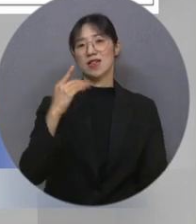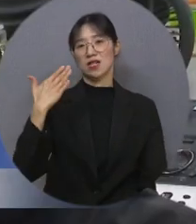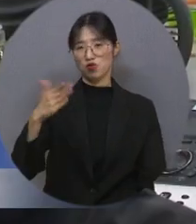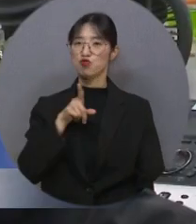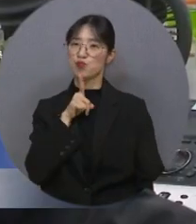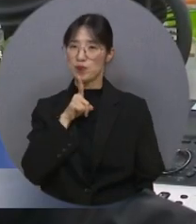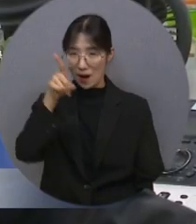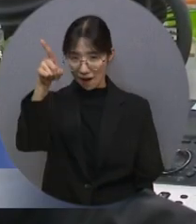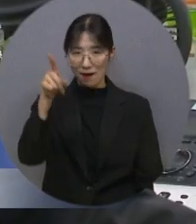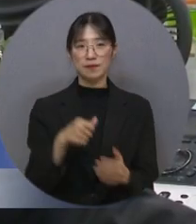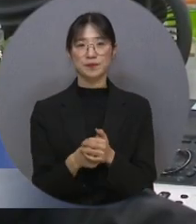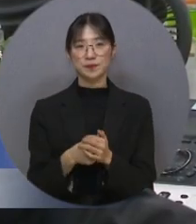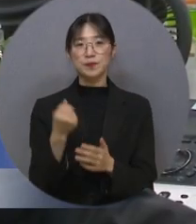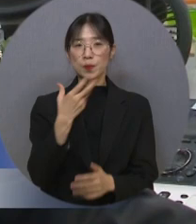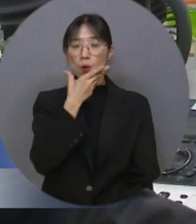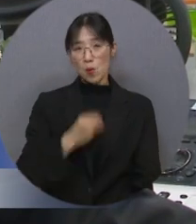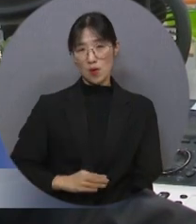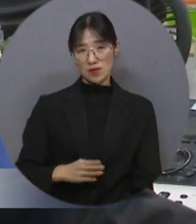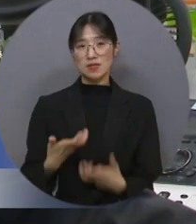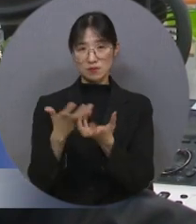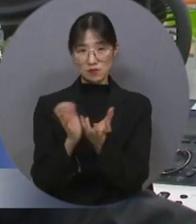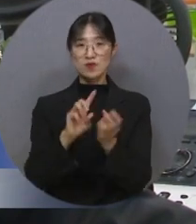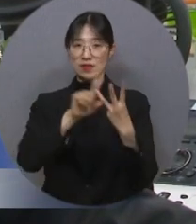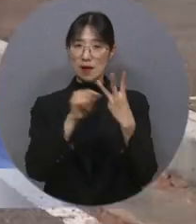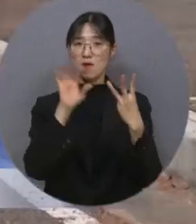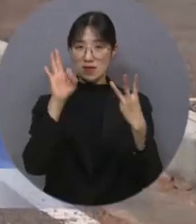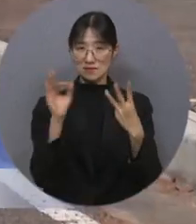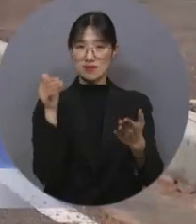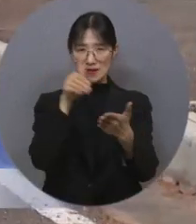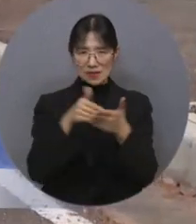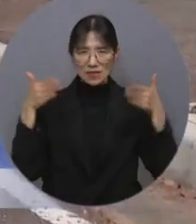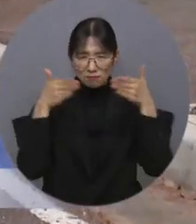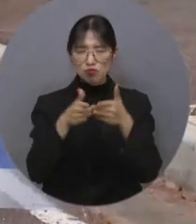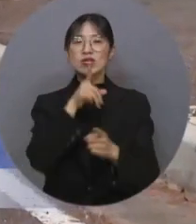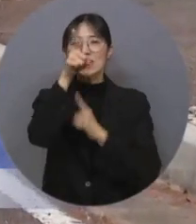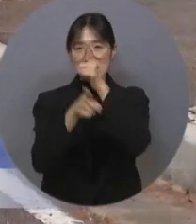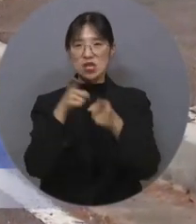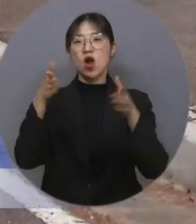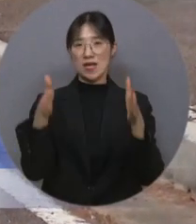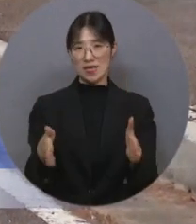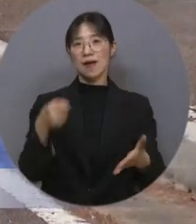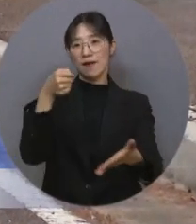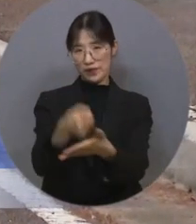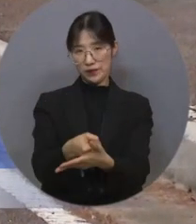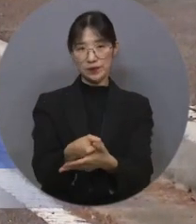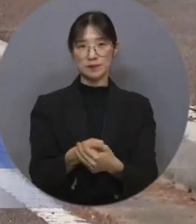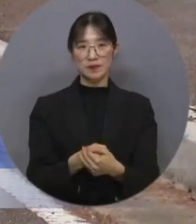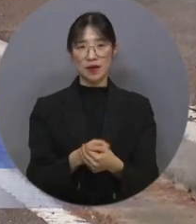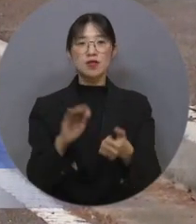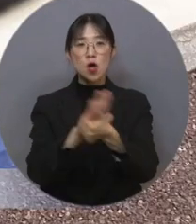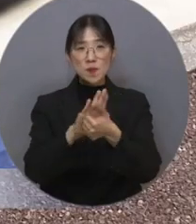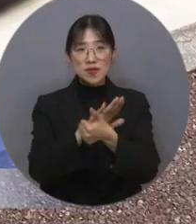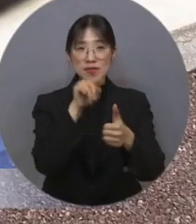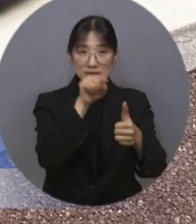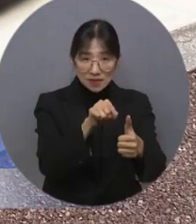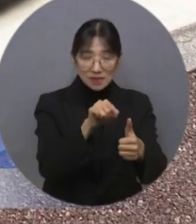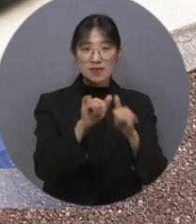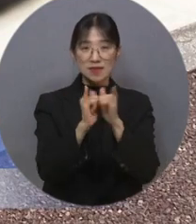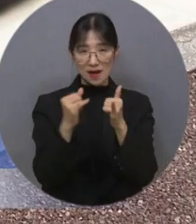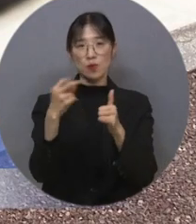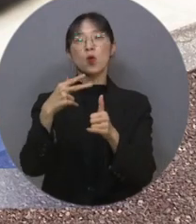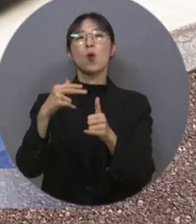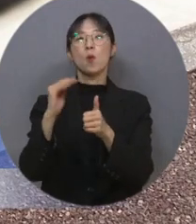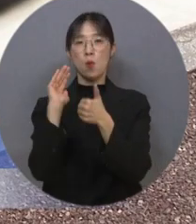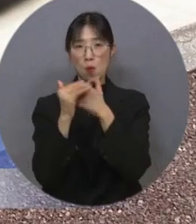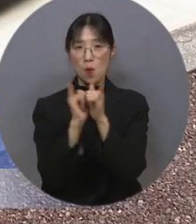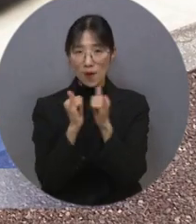접수됩니다 한편 복지부는 오는 3월 10일까지 집중 신청기간으로 정하고 서비스 대상자나 보호자는